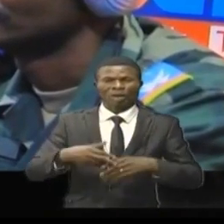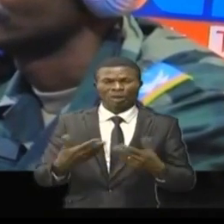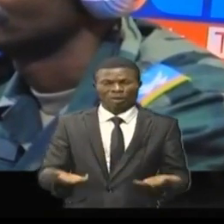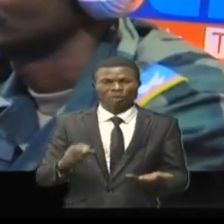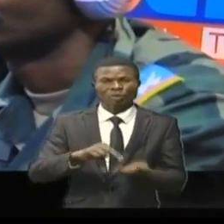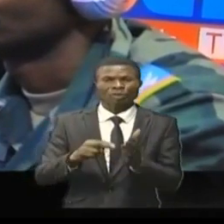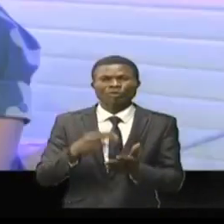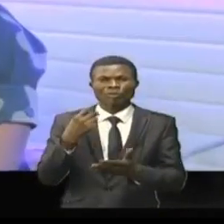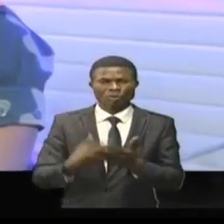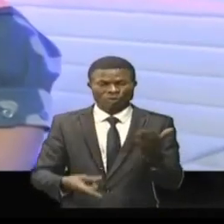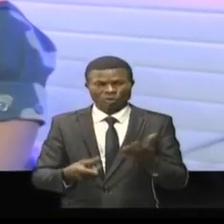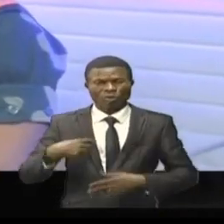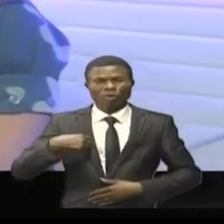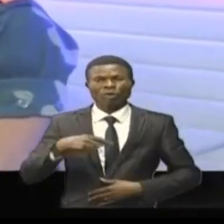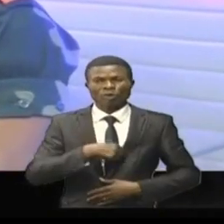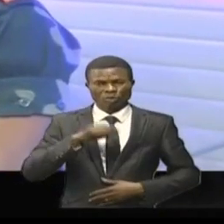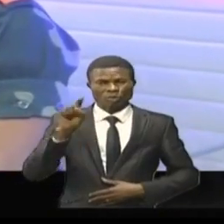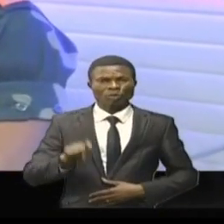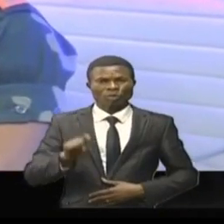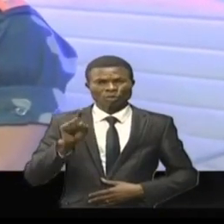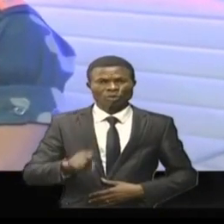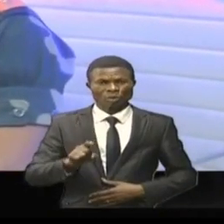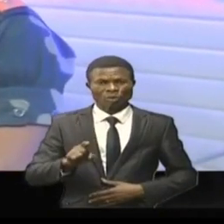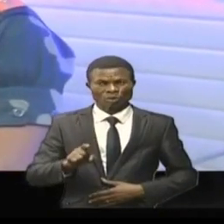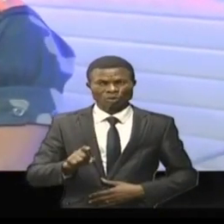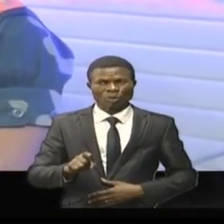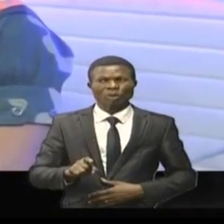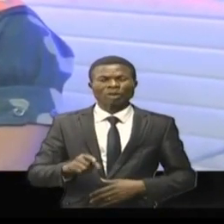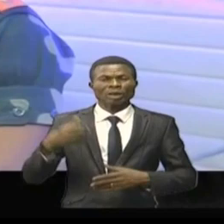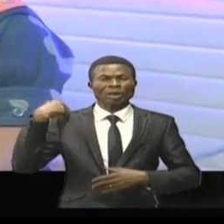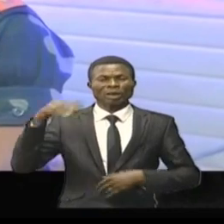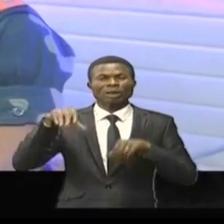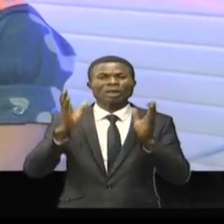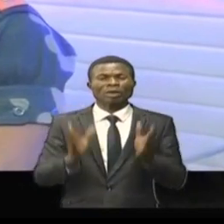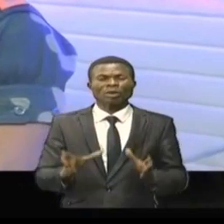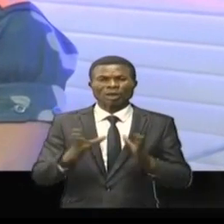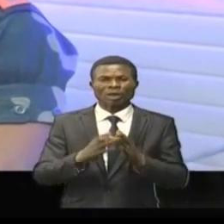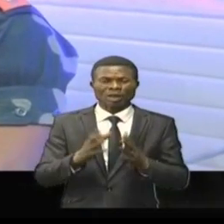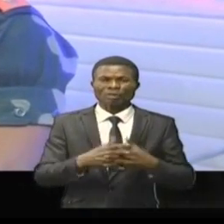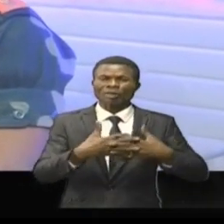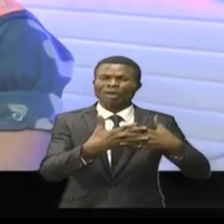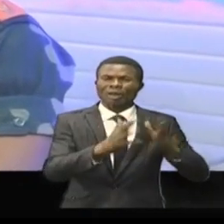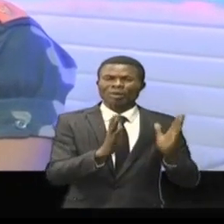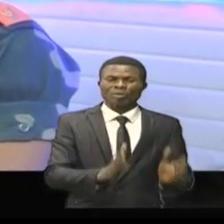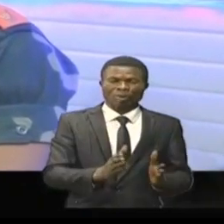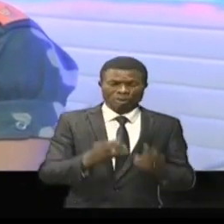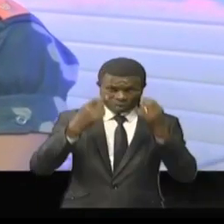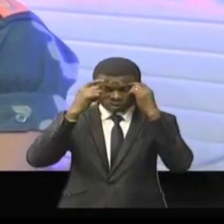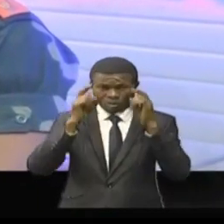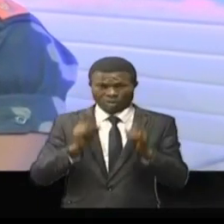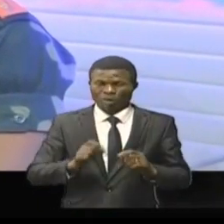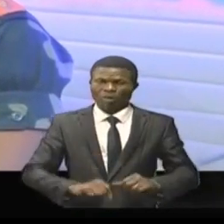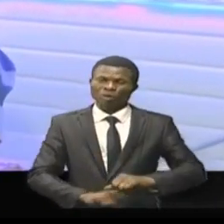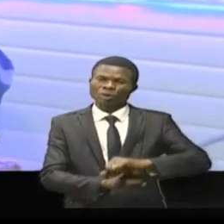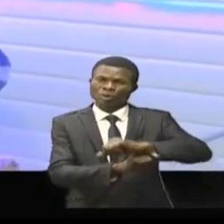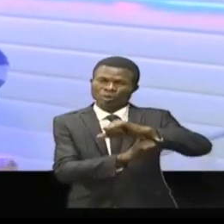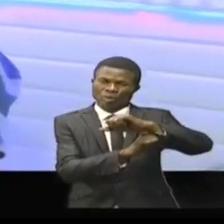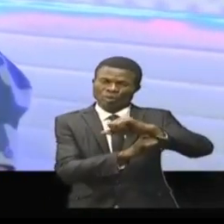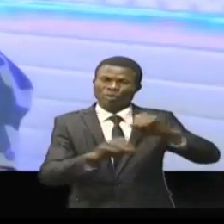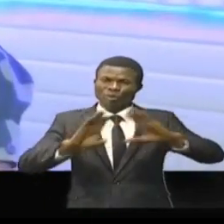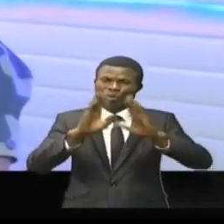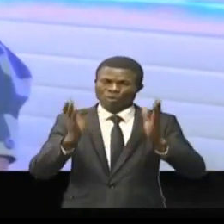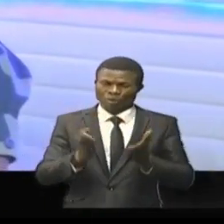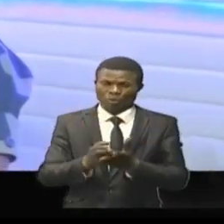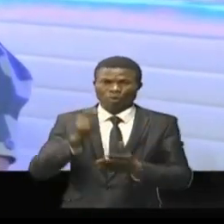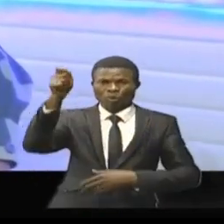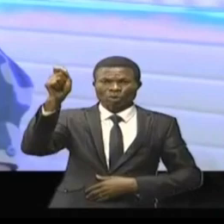que nous allons, l'État congolais, ensemble avec les partenaires, ont décidé d'accompagner tous ces